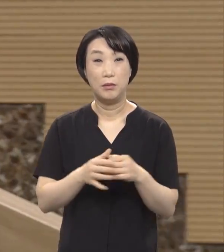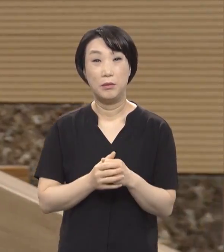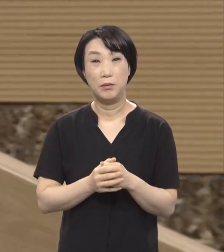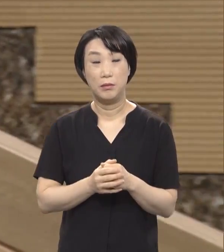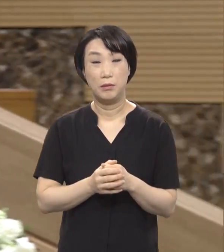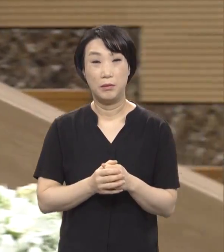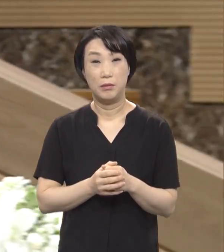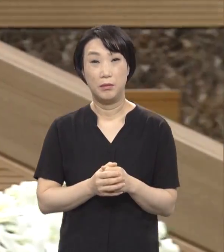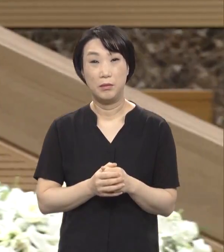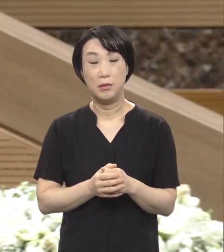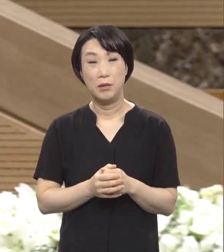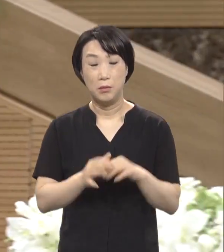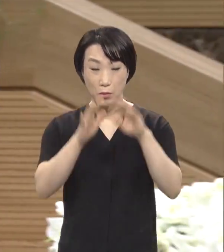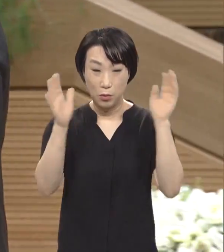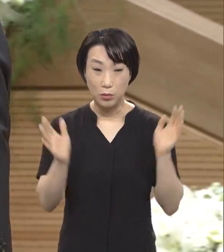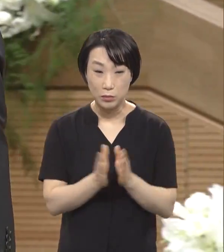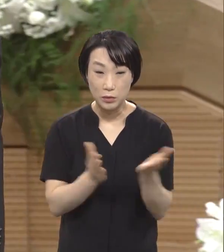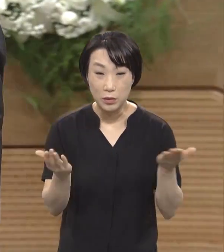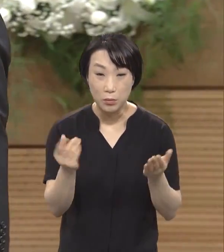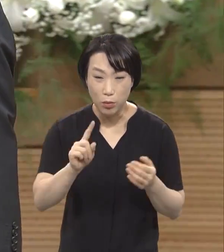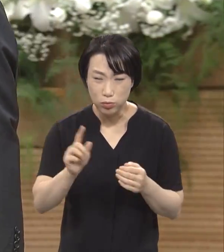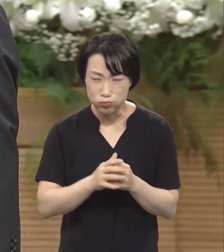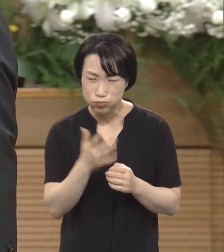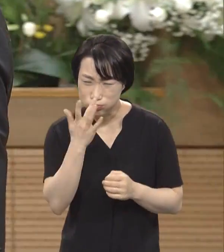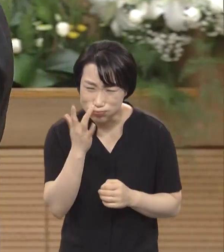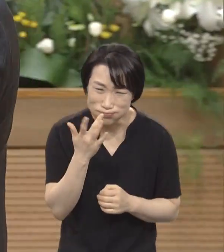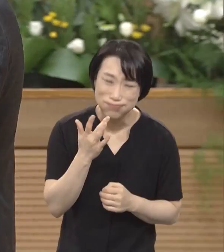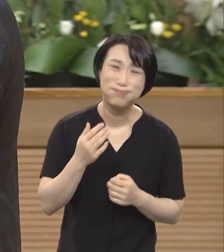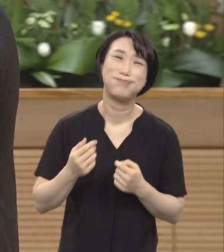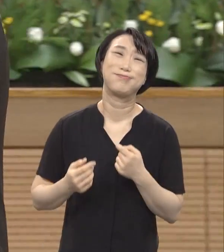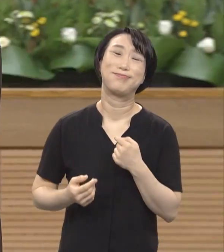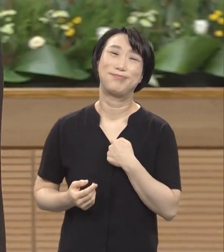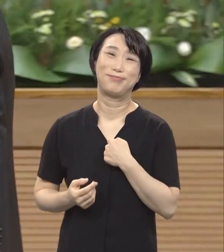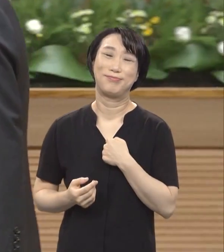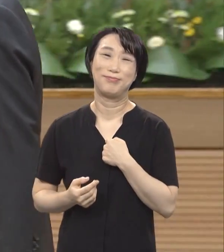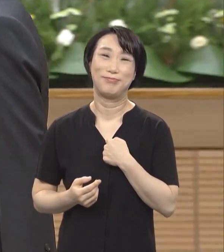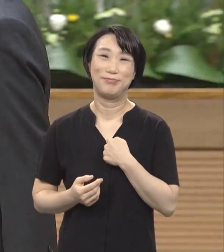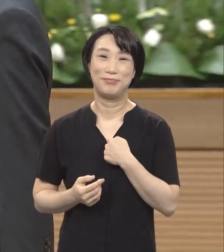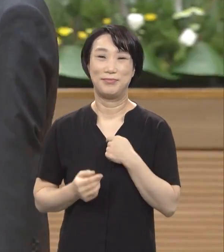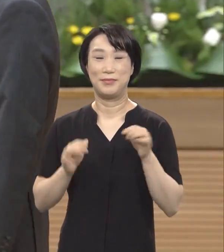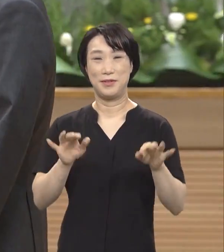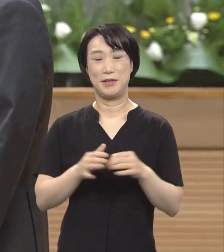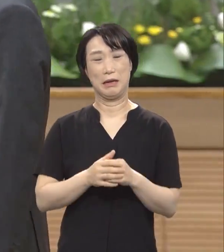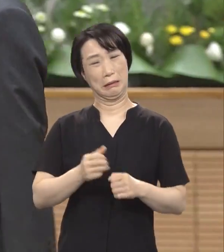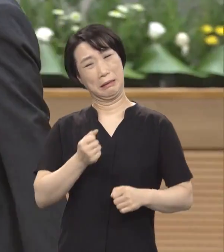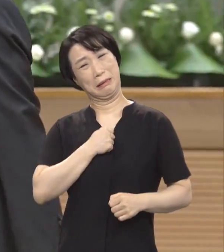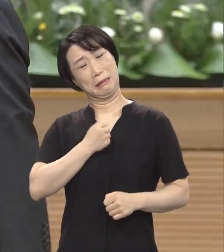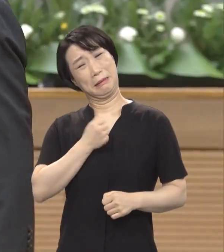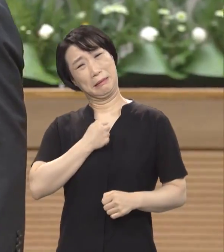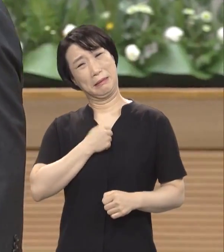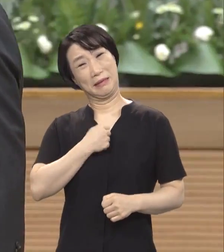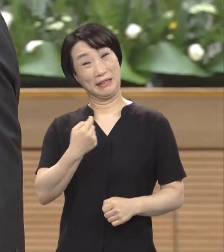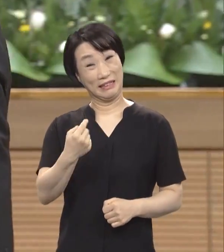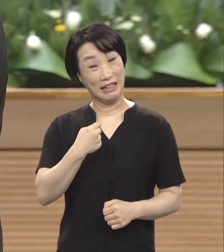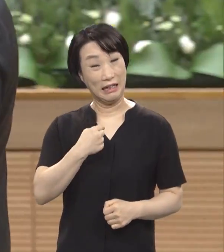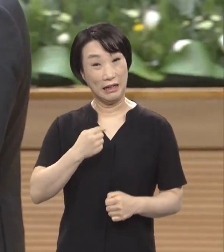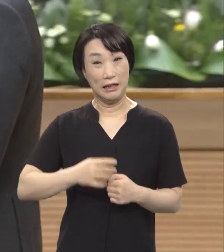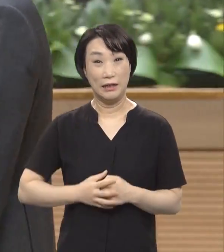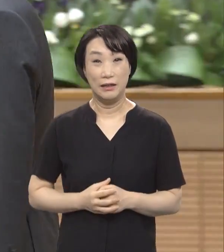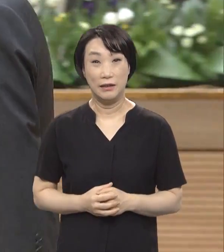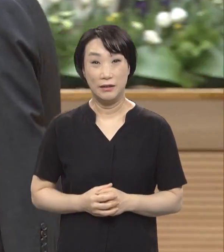배사가다. 말귀도 못 알아듣고 굉장히 답답한